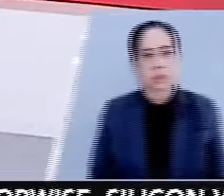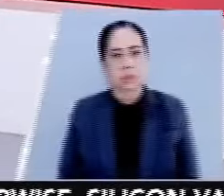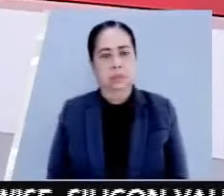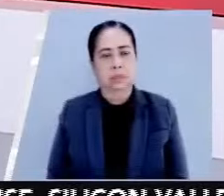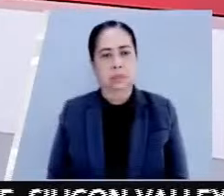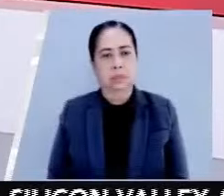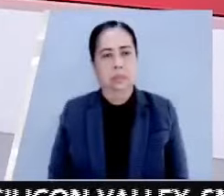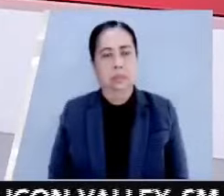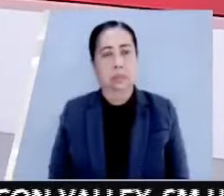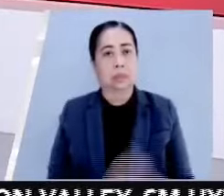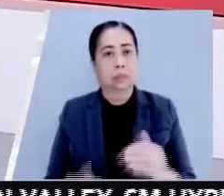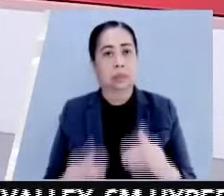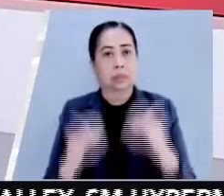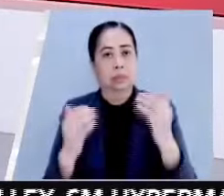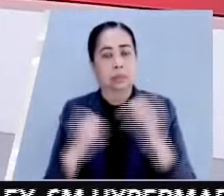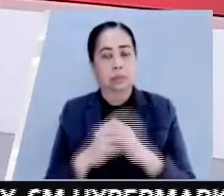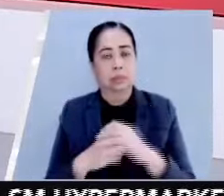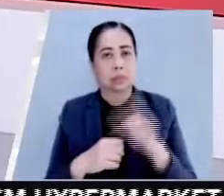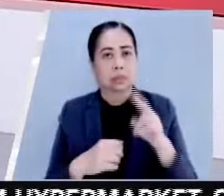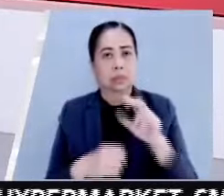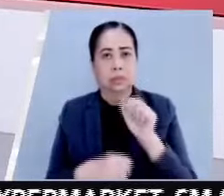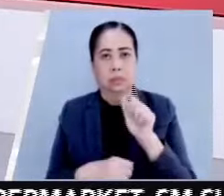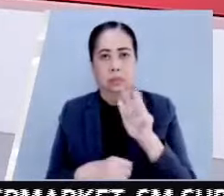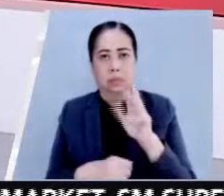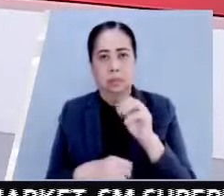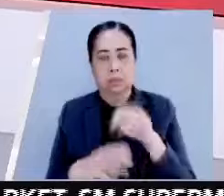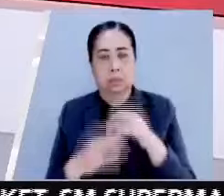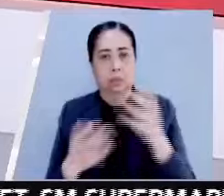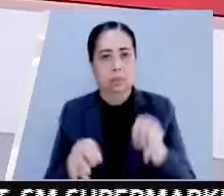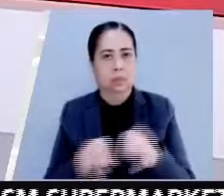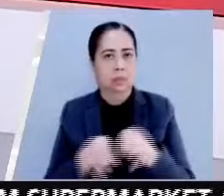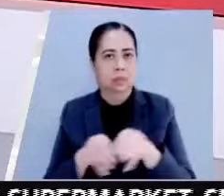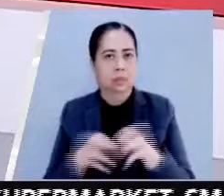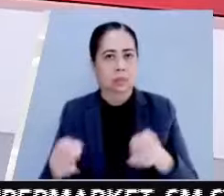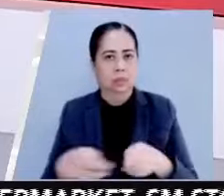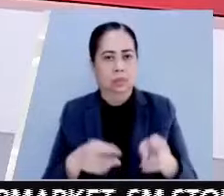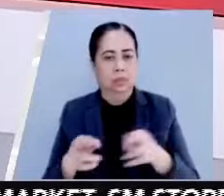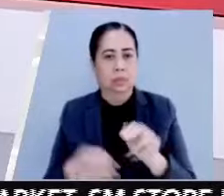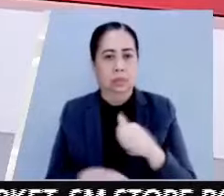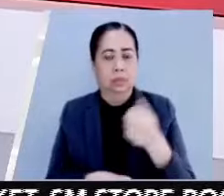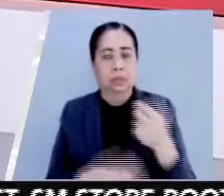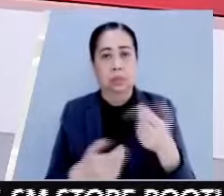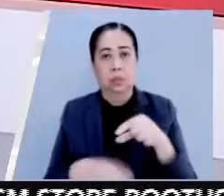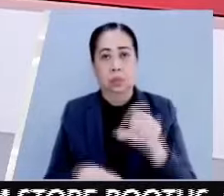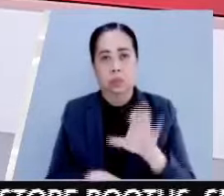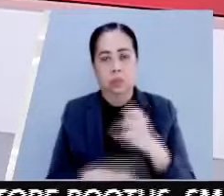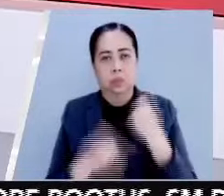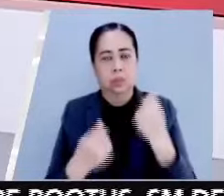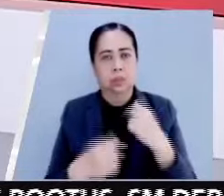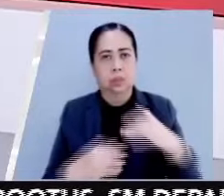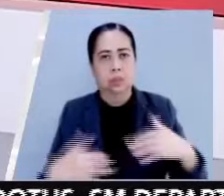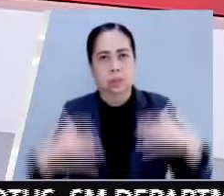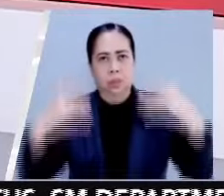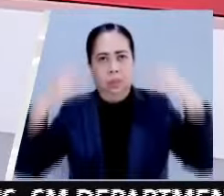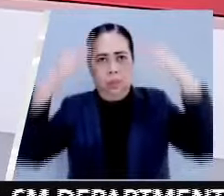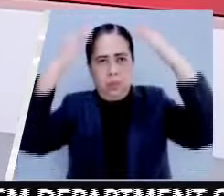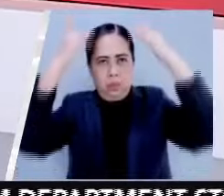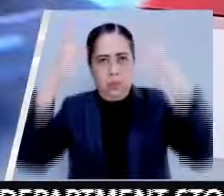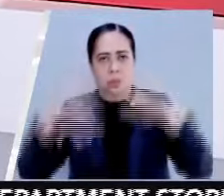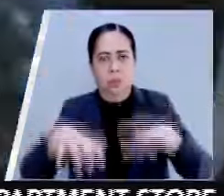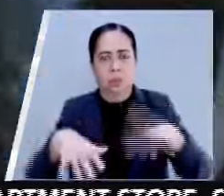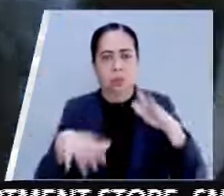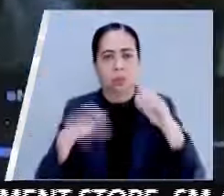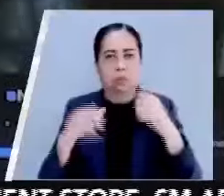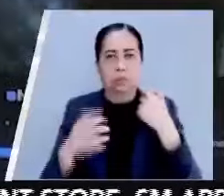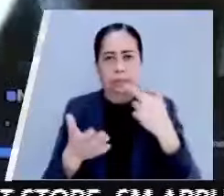Itinaas na ang second alarm sa Marikina River. Sa ilang bahagi naman ng Quezon City, umabot ng lampastao ang baha. May report si Marie